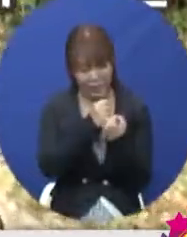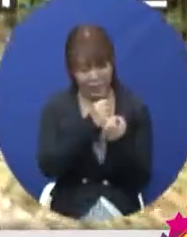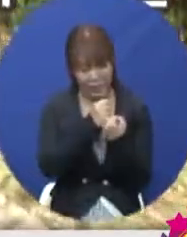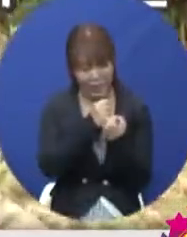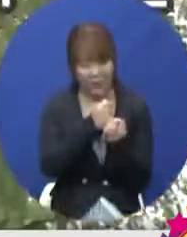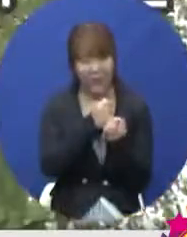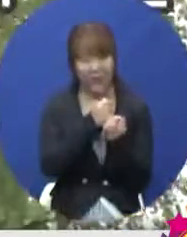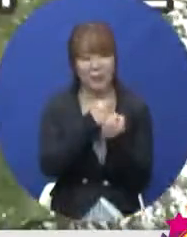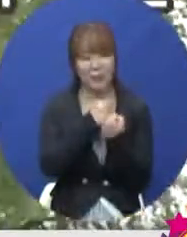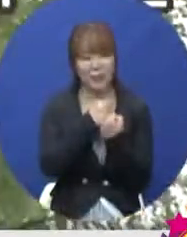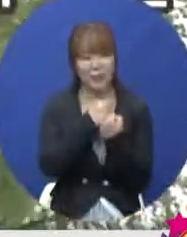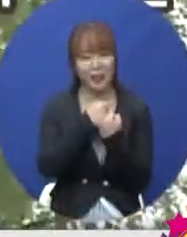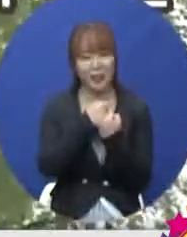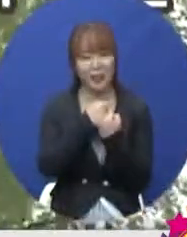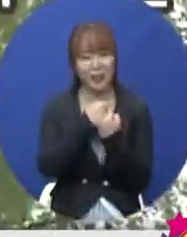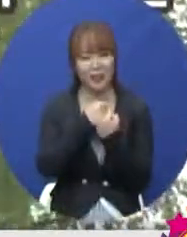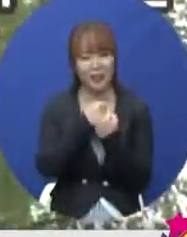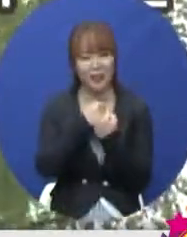매달리며